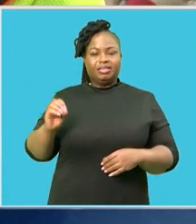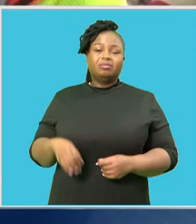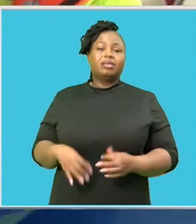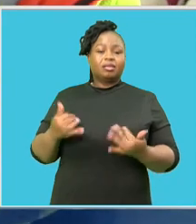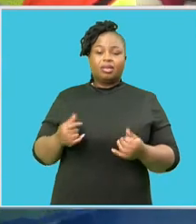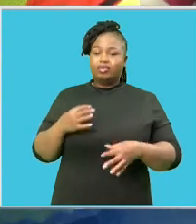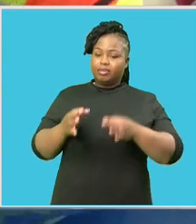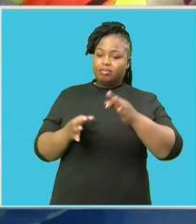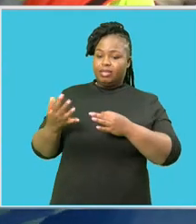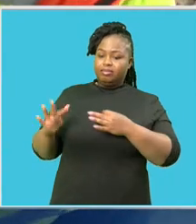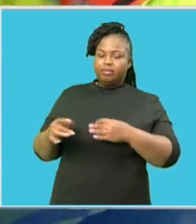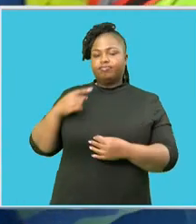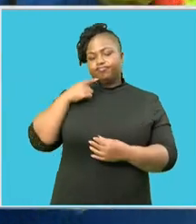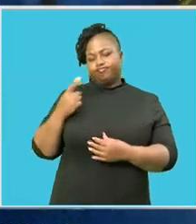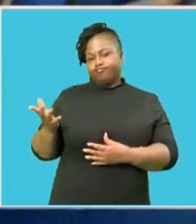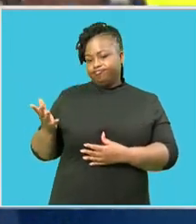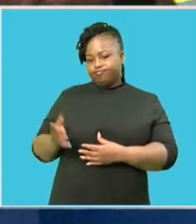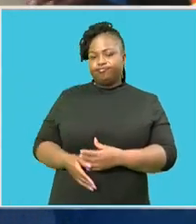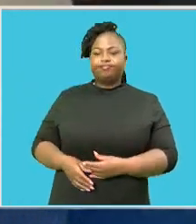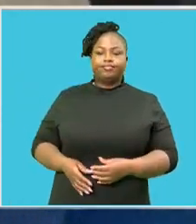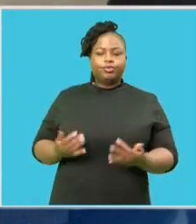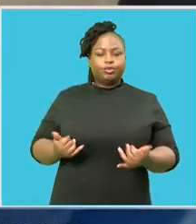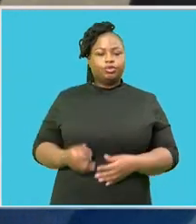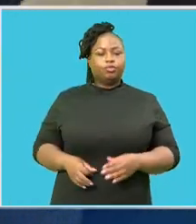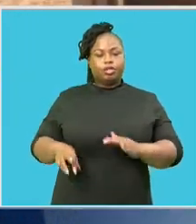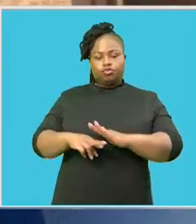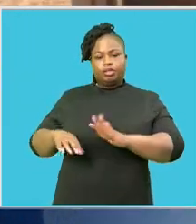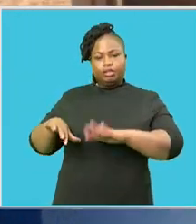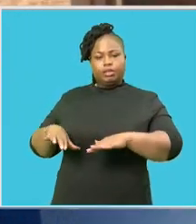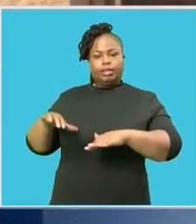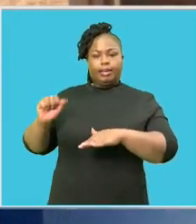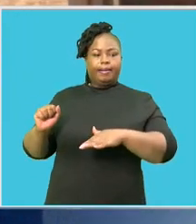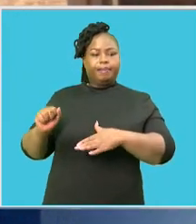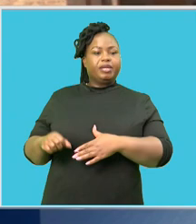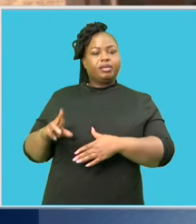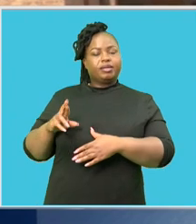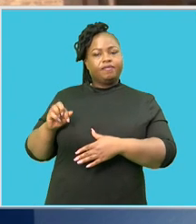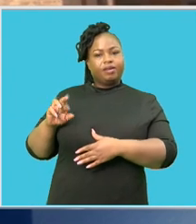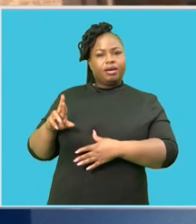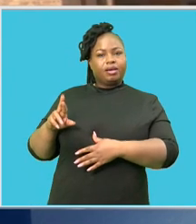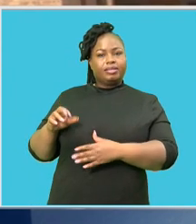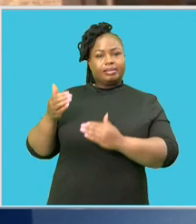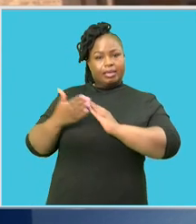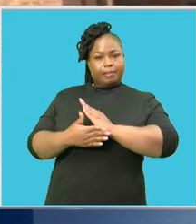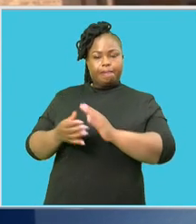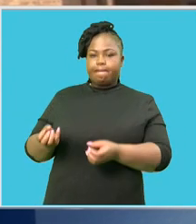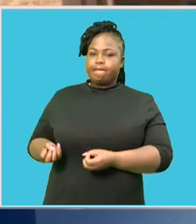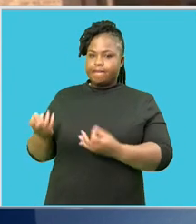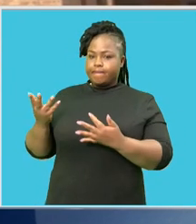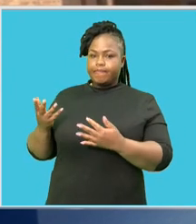ngaloko uMabaso usebeke kanje. Namhlanje siseRegion A eRiverside, la bese sonikeza